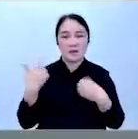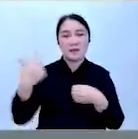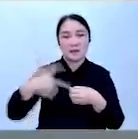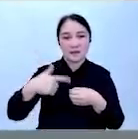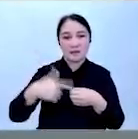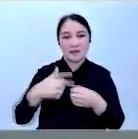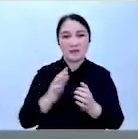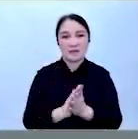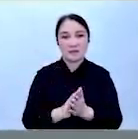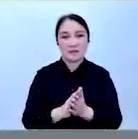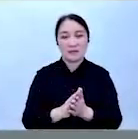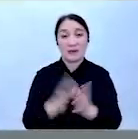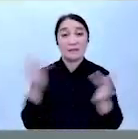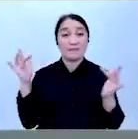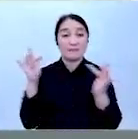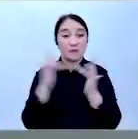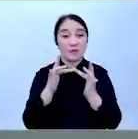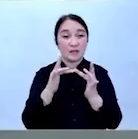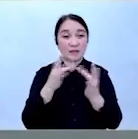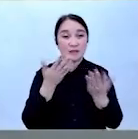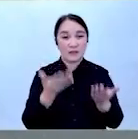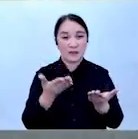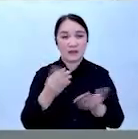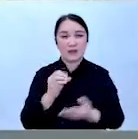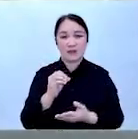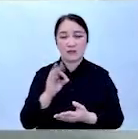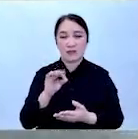SLEX hotline na